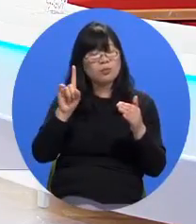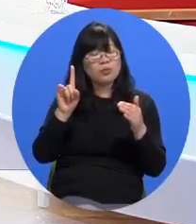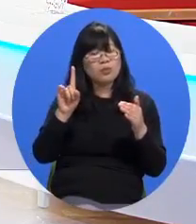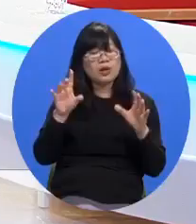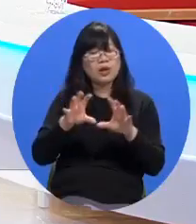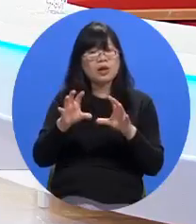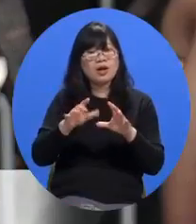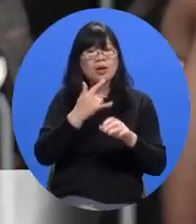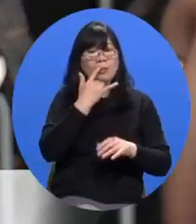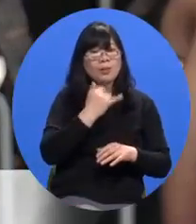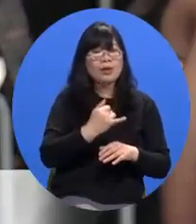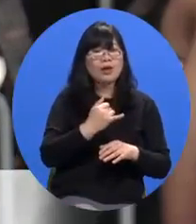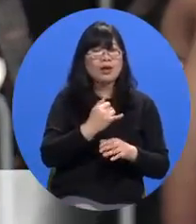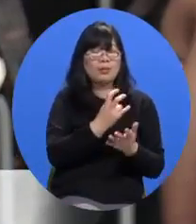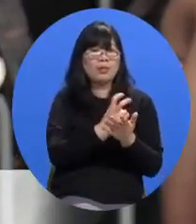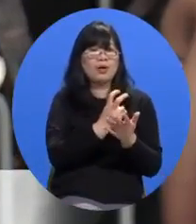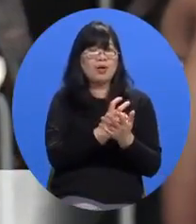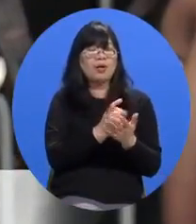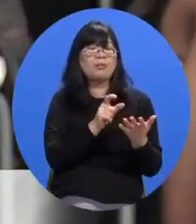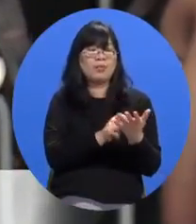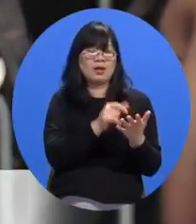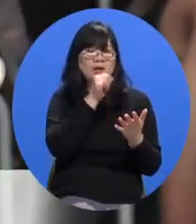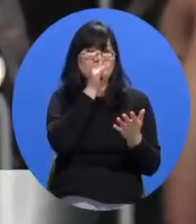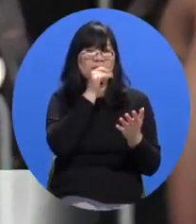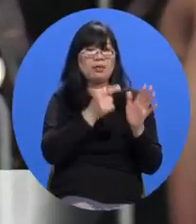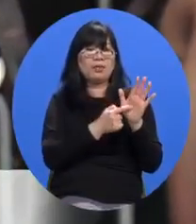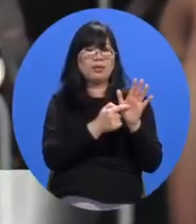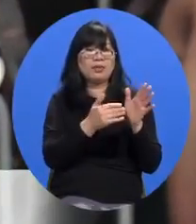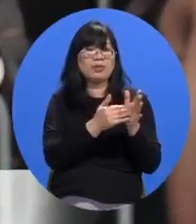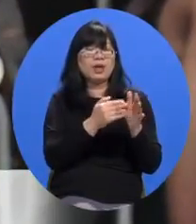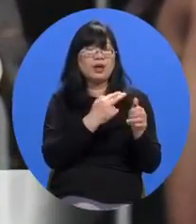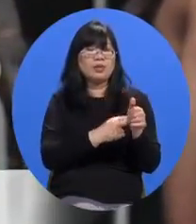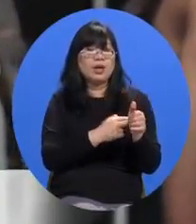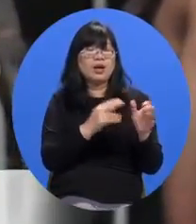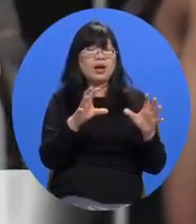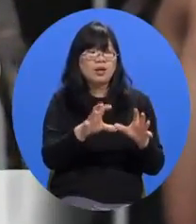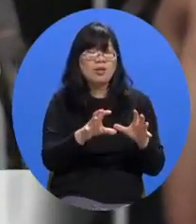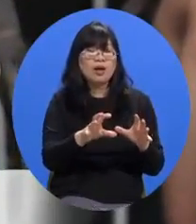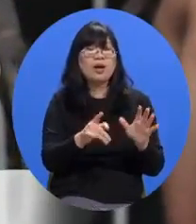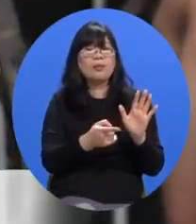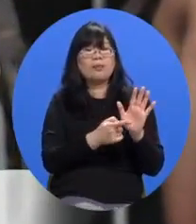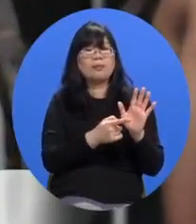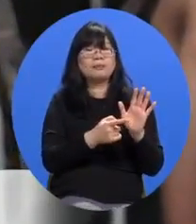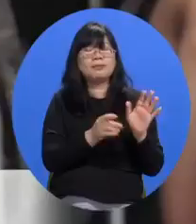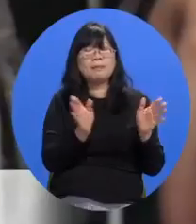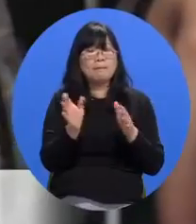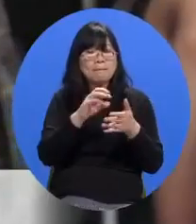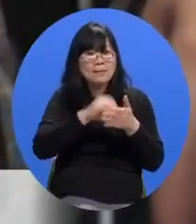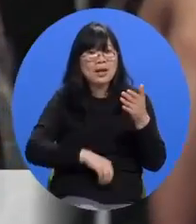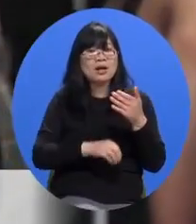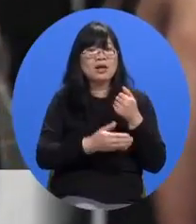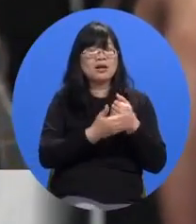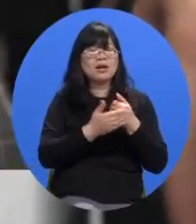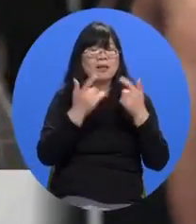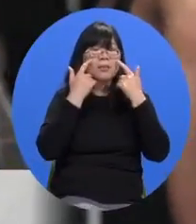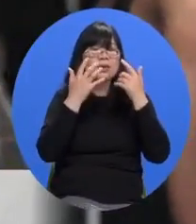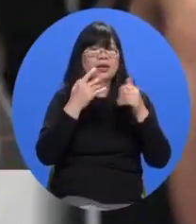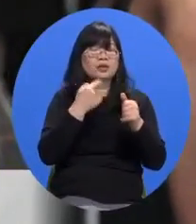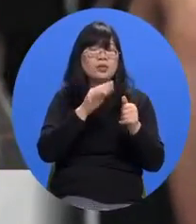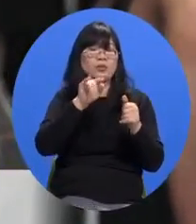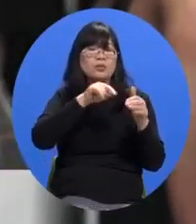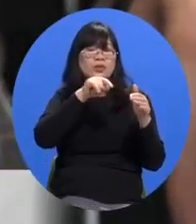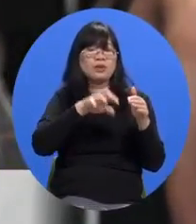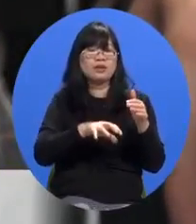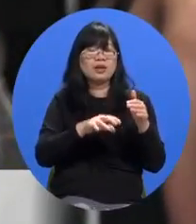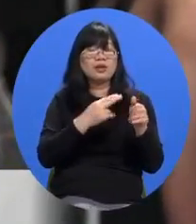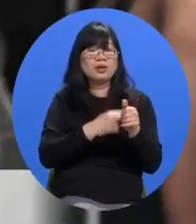학생회와 학부모회는 법제화를 발표를 했는데요. 네네. 교사회는 뺐습니다. 네. 명백히 교육부에서